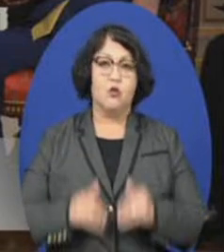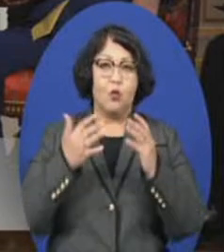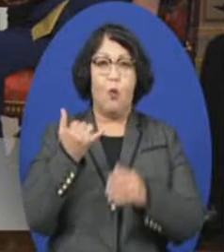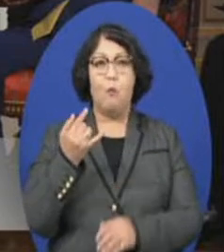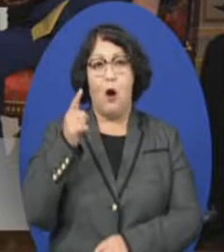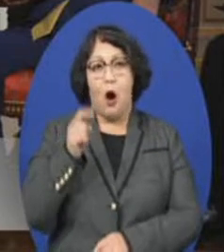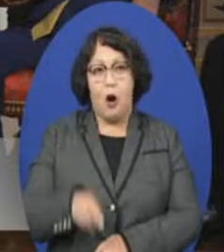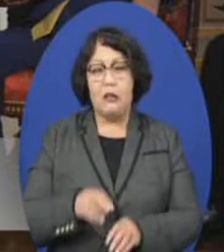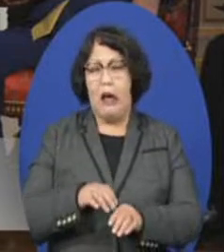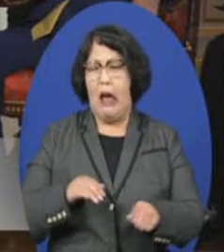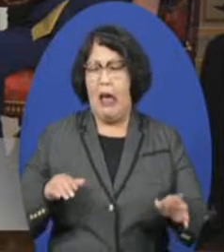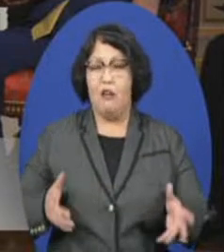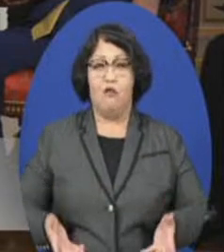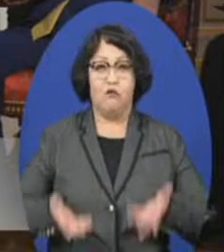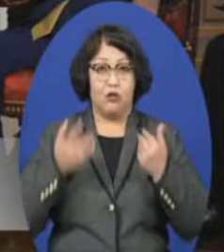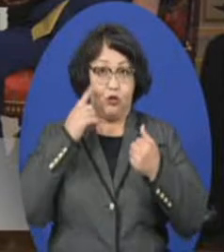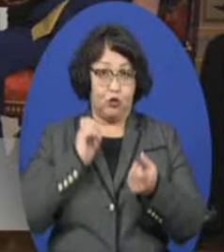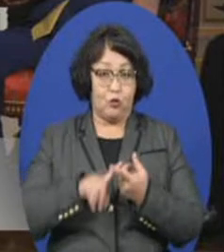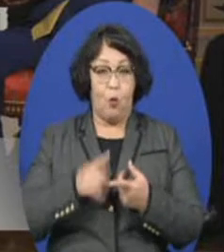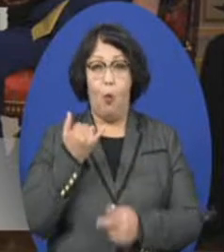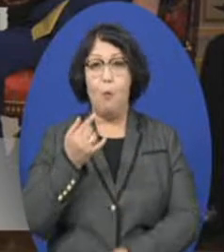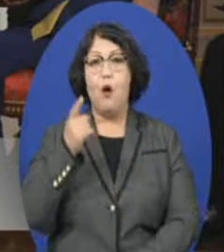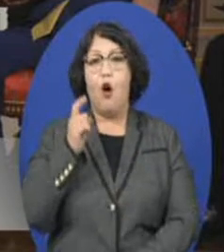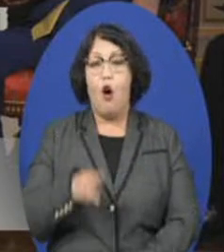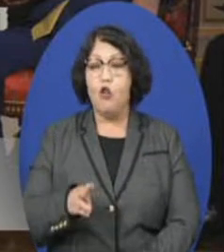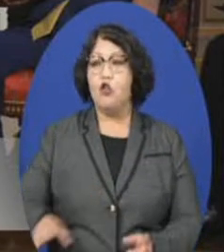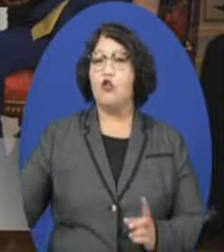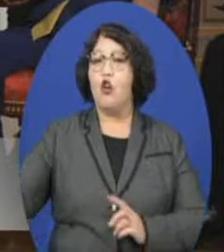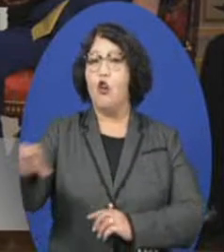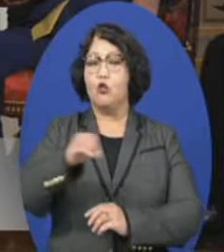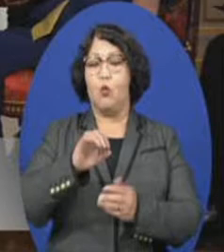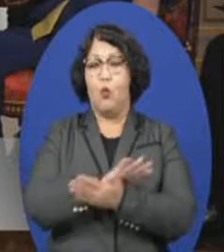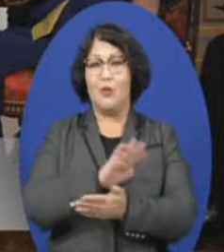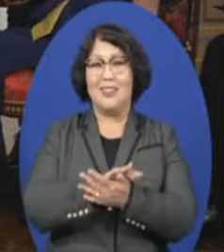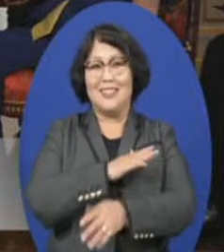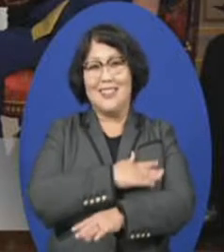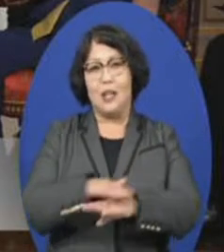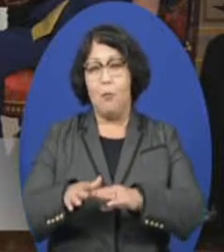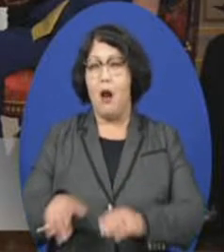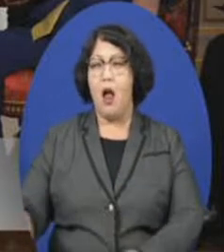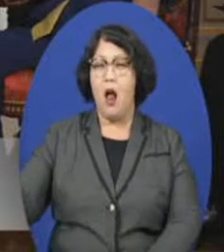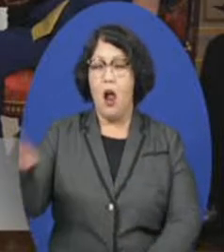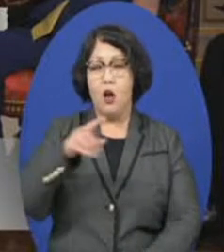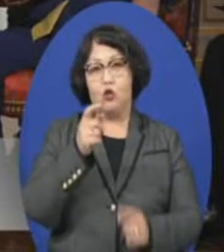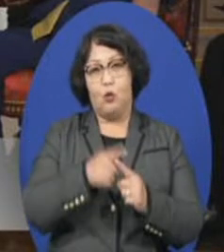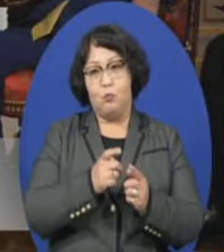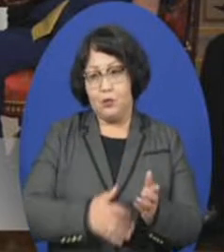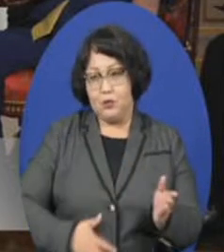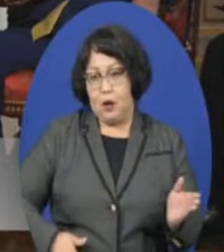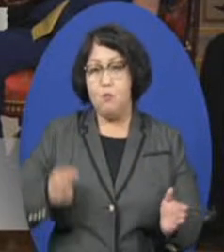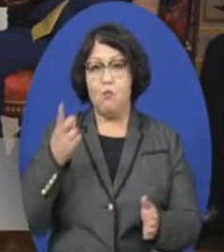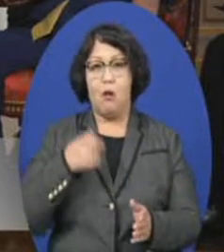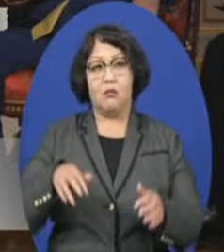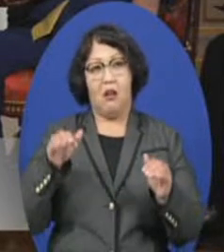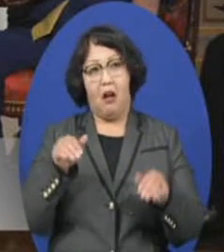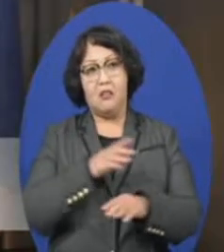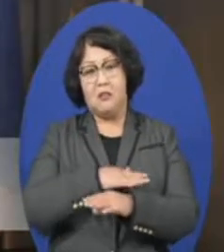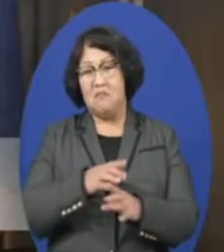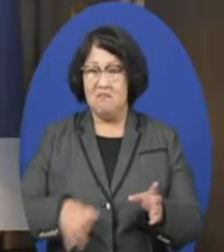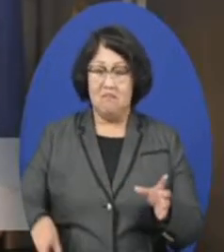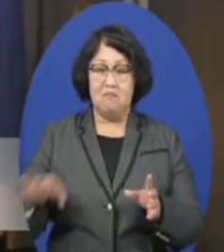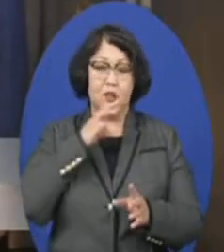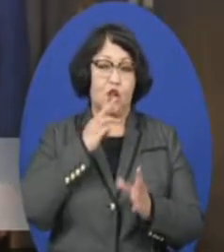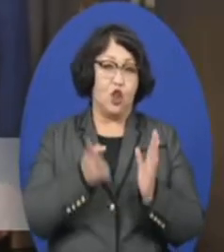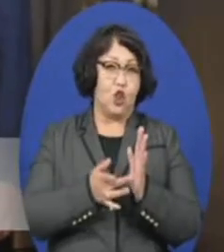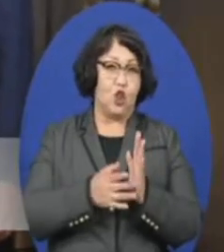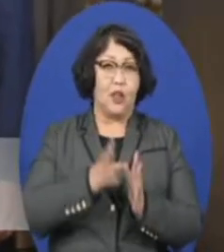нийслэл Улаанбаатар хотын төвжирлийг нь бууруулахад чиглэлсэн, Улаанбаатар хотыг тойрсон хурдны зам, богд хаан төмөр замын асуудал, мөн мэдээлэл технологийн